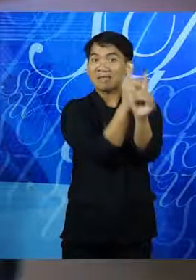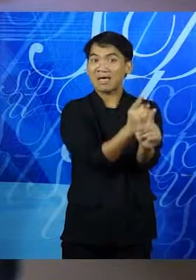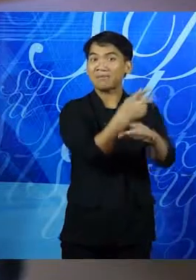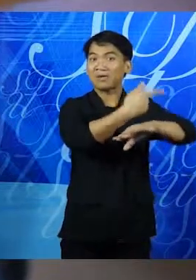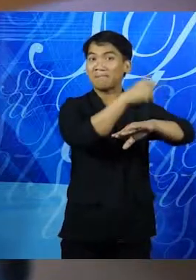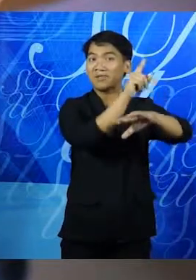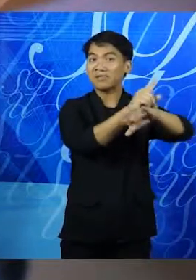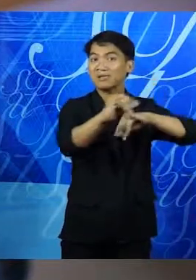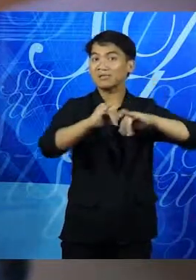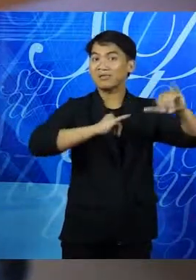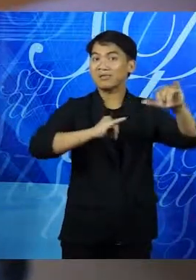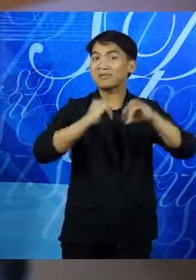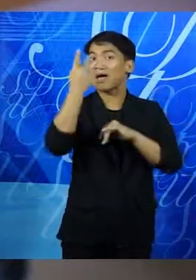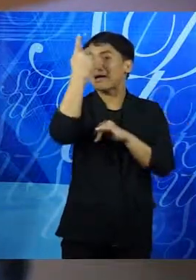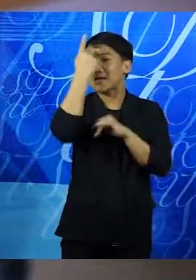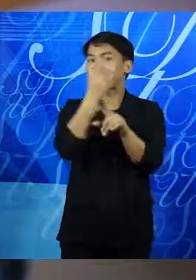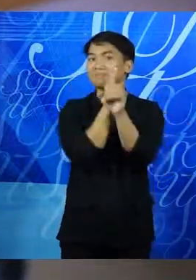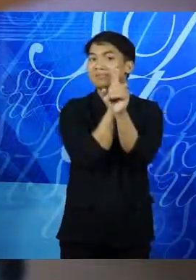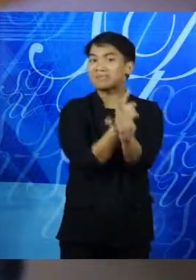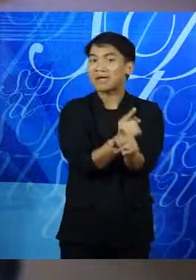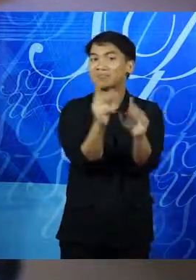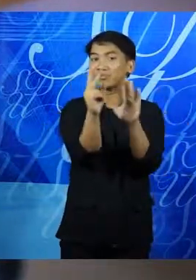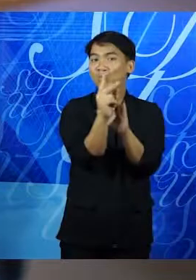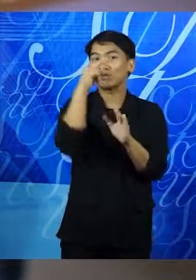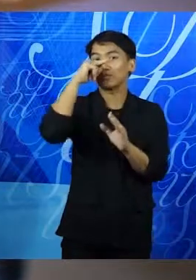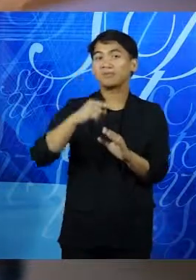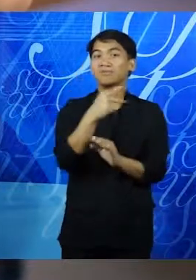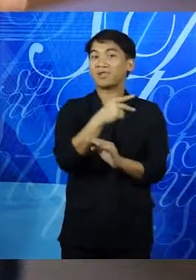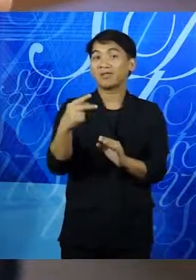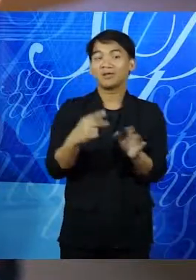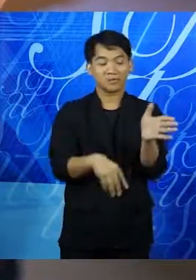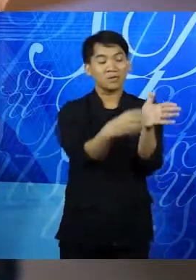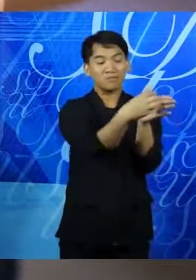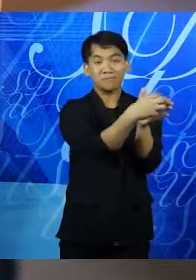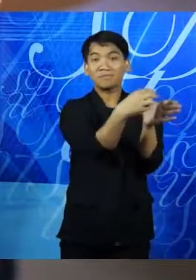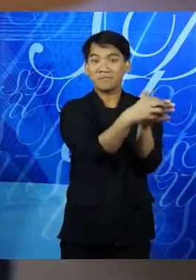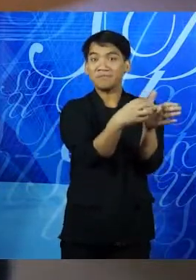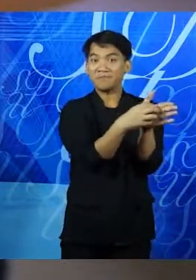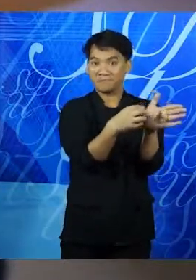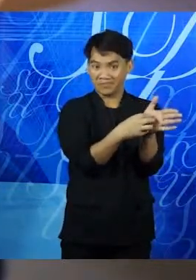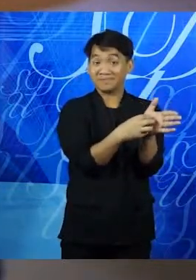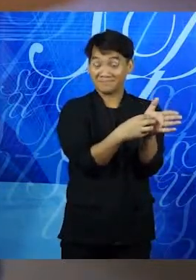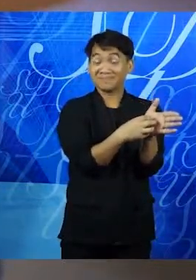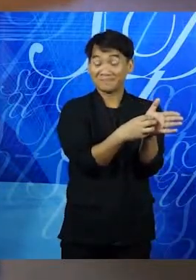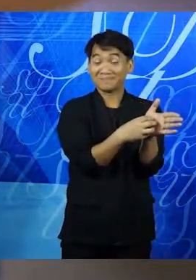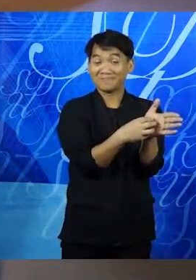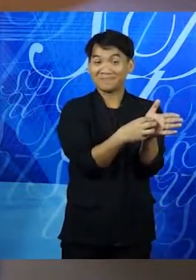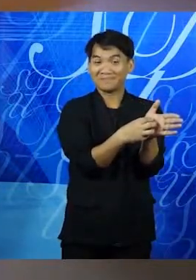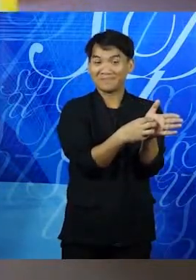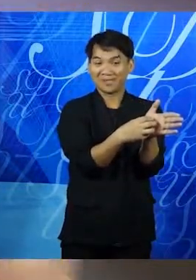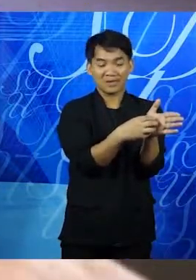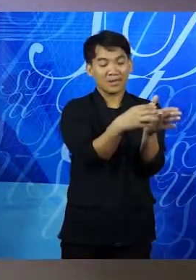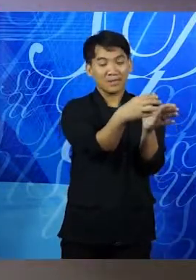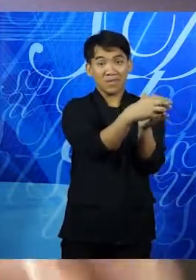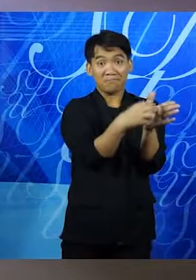ไทยนะคะก็คือฉันอยากได้นะคะของเล่นและตุ๊กตาก็ให้ติดนะคะอย่าเพิ่งติด